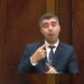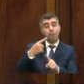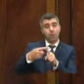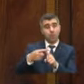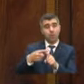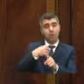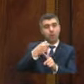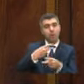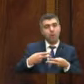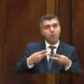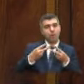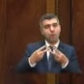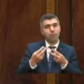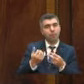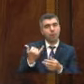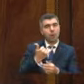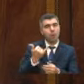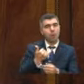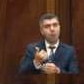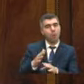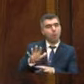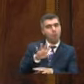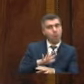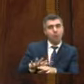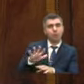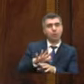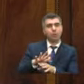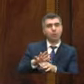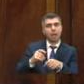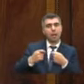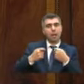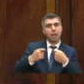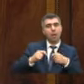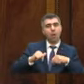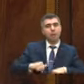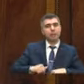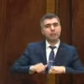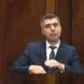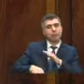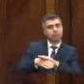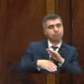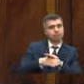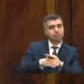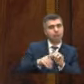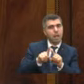الخطاب اخر، جميع اعضاء الحكومه الذين غادروا الحكومه انا احييهم،